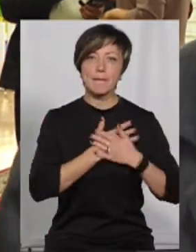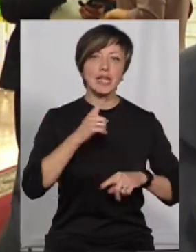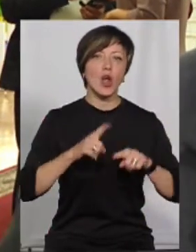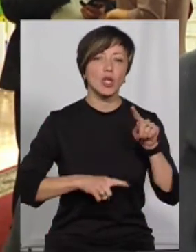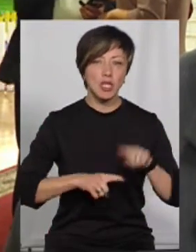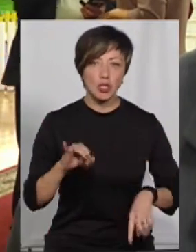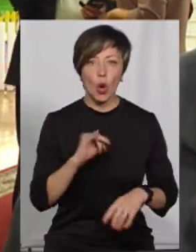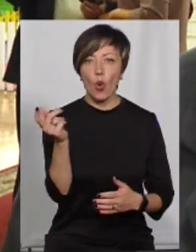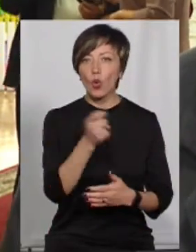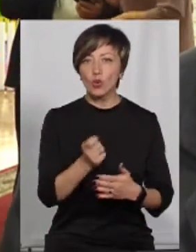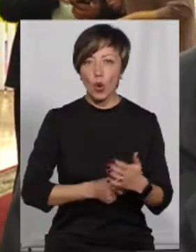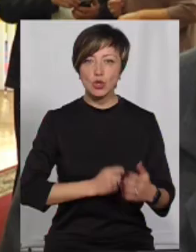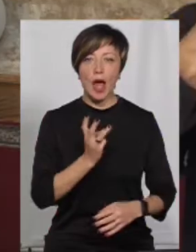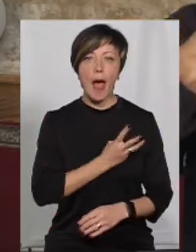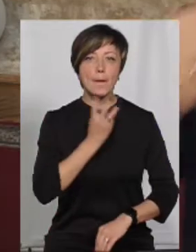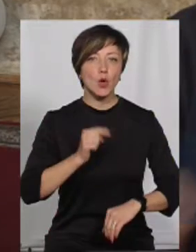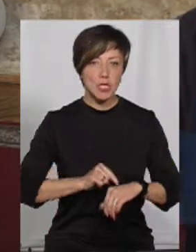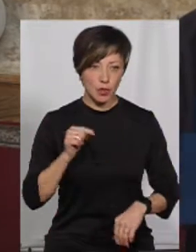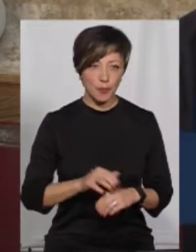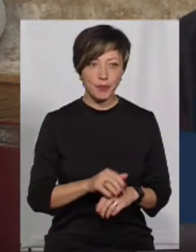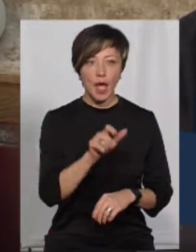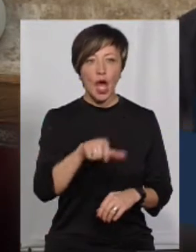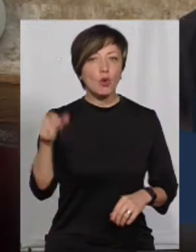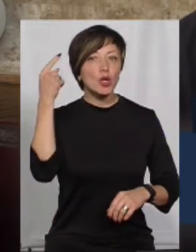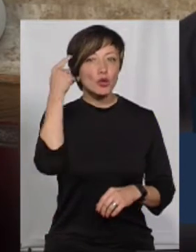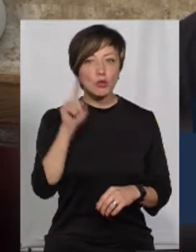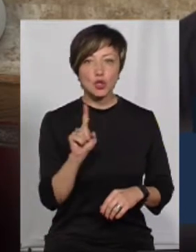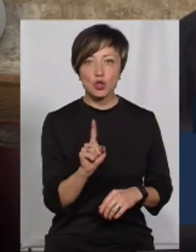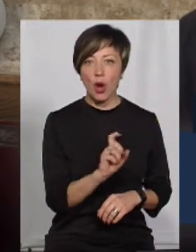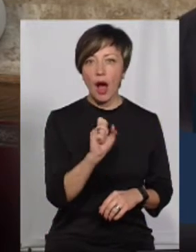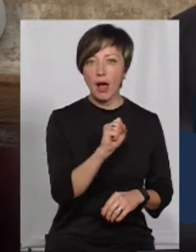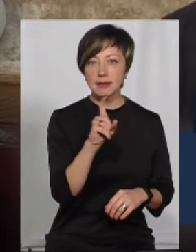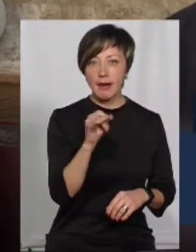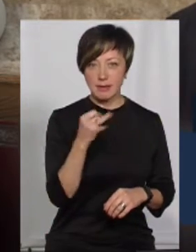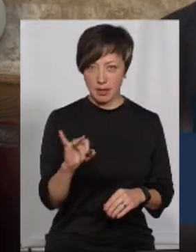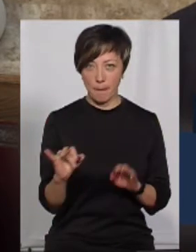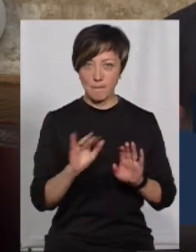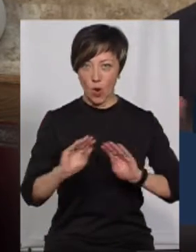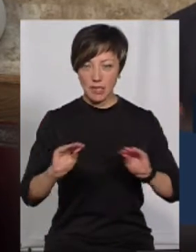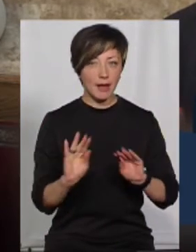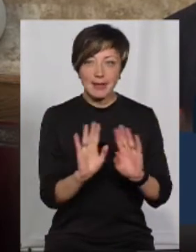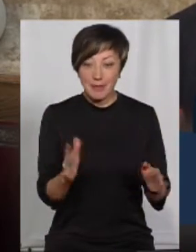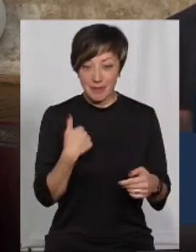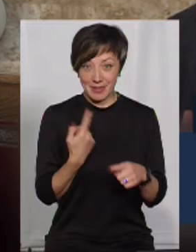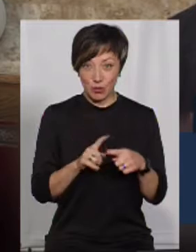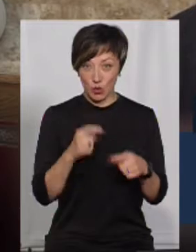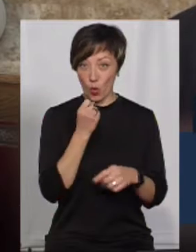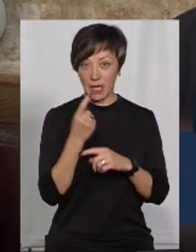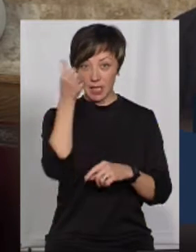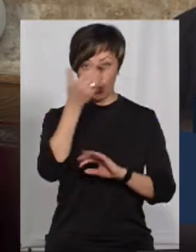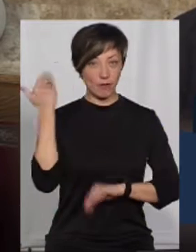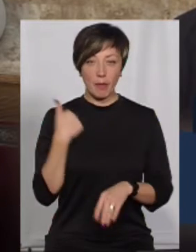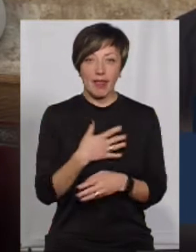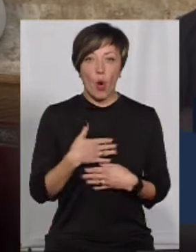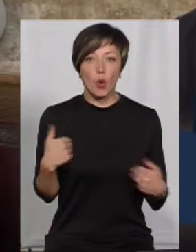патріотичного, і художньо-емоційного. Люди думали, що ми зараз її поставили. Така вона актуальна зараз. А я кажу, ми її поставили 11 років тому. Ми